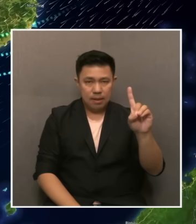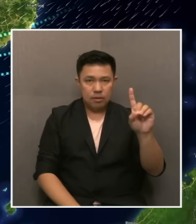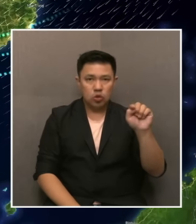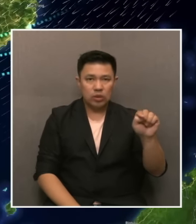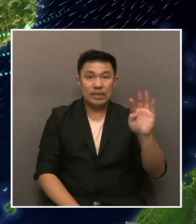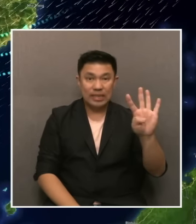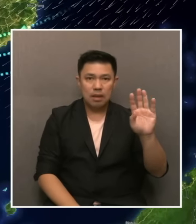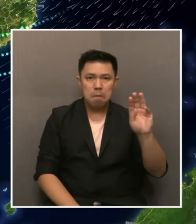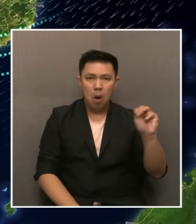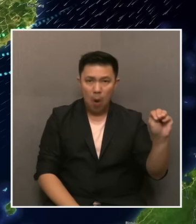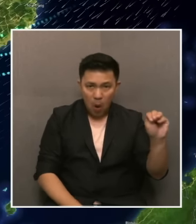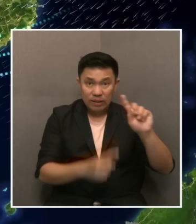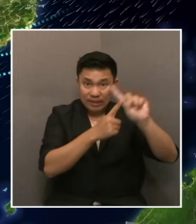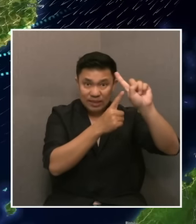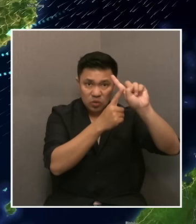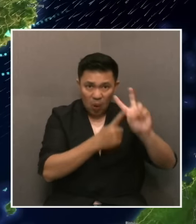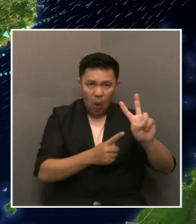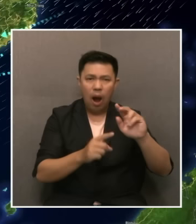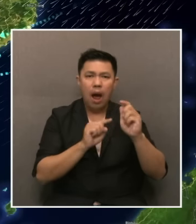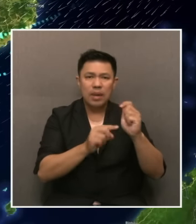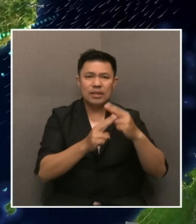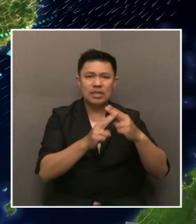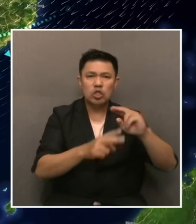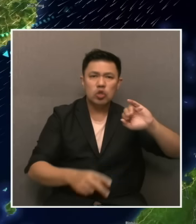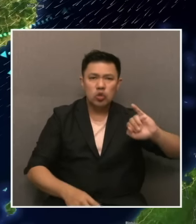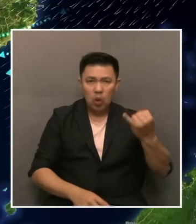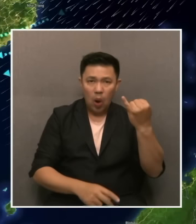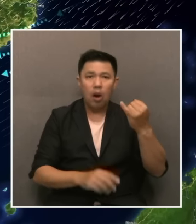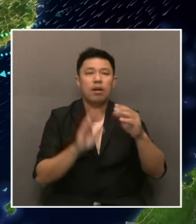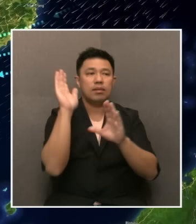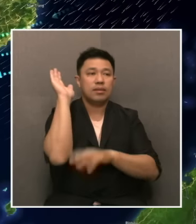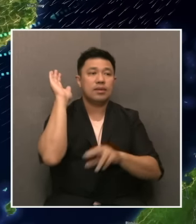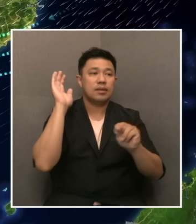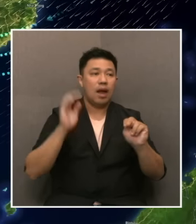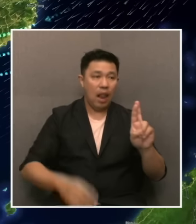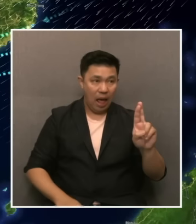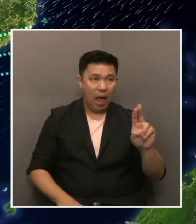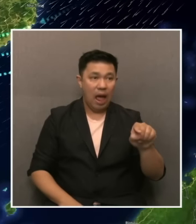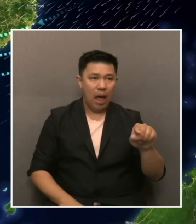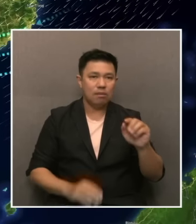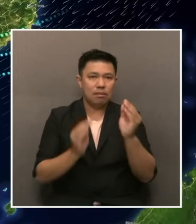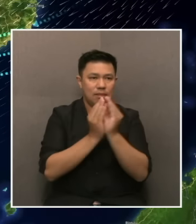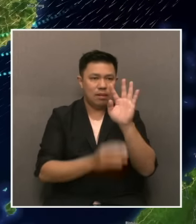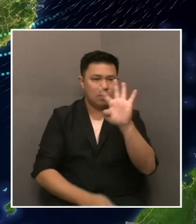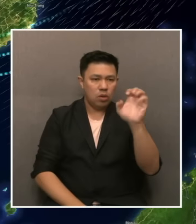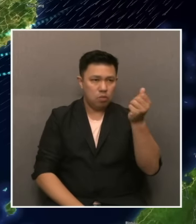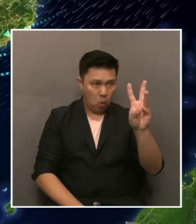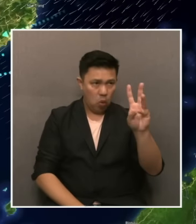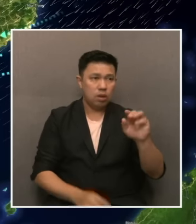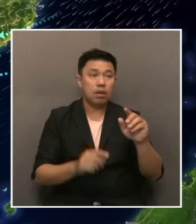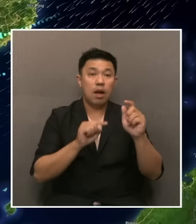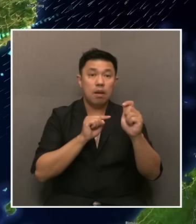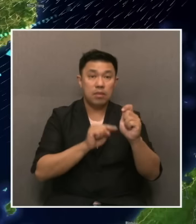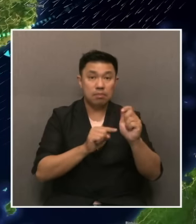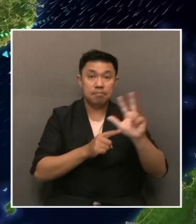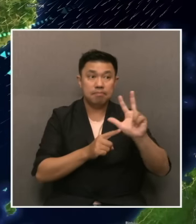4 มิลิเมตรตามมาด้วยทอำเภอเจอไอร้องจัหวดนรธิวาต 416 มิิเมตรอำเภอหน้องจิกจ